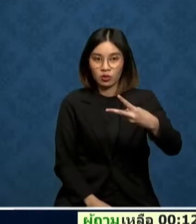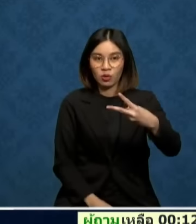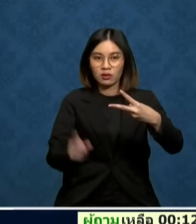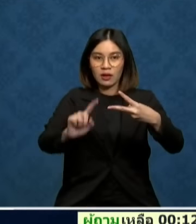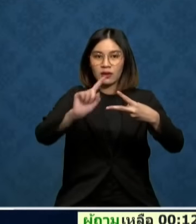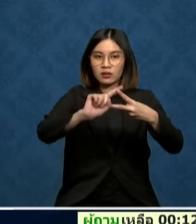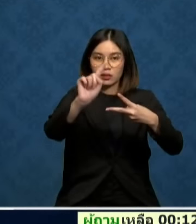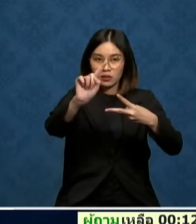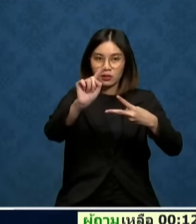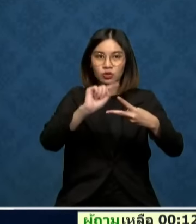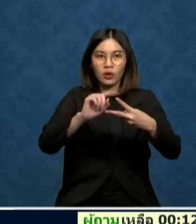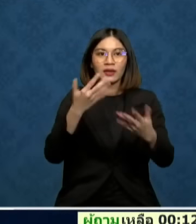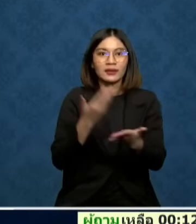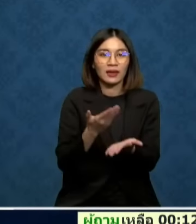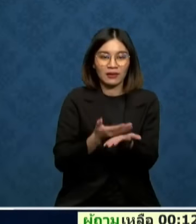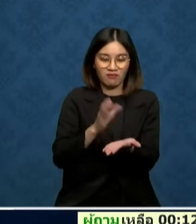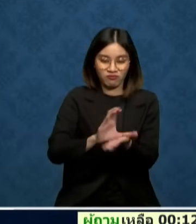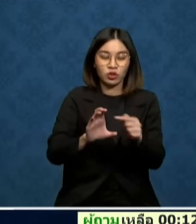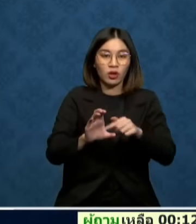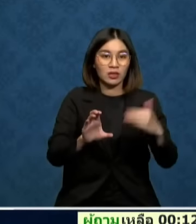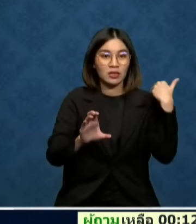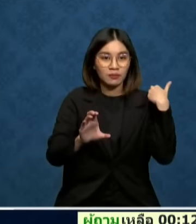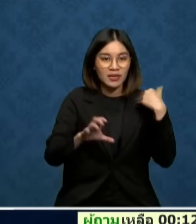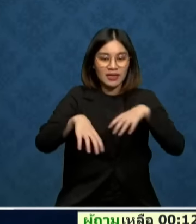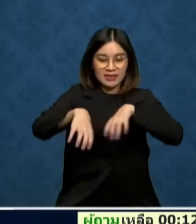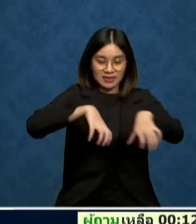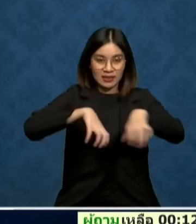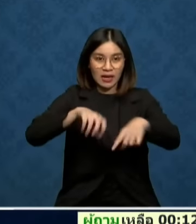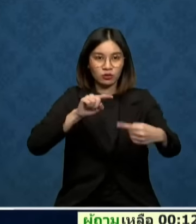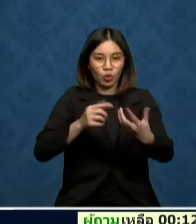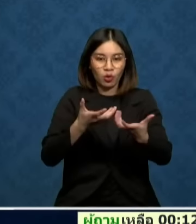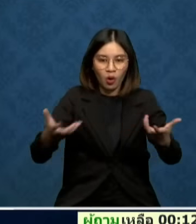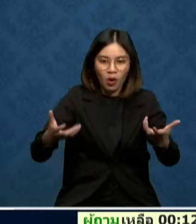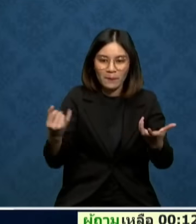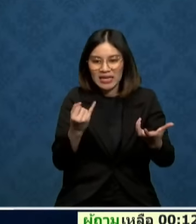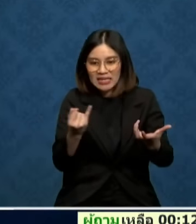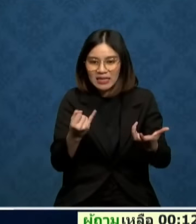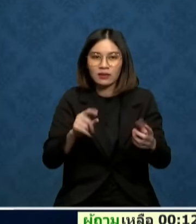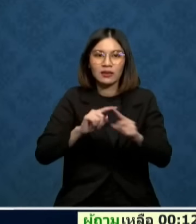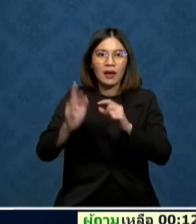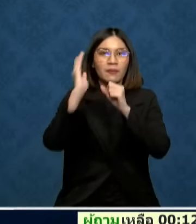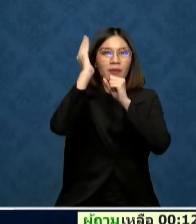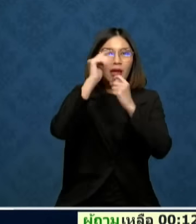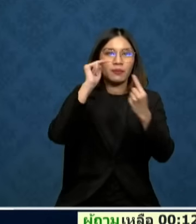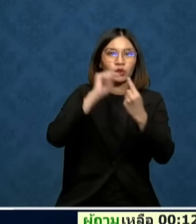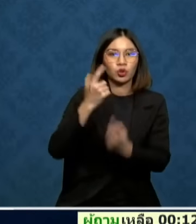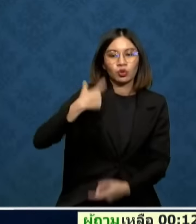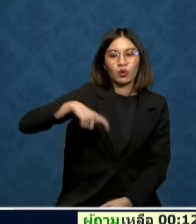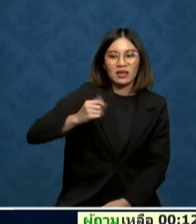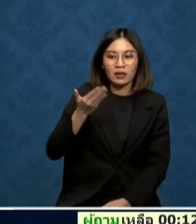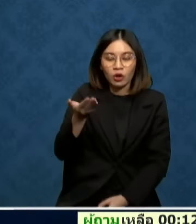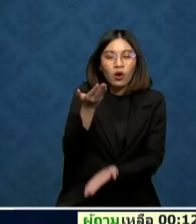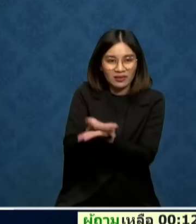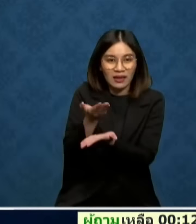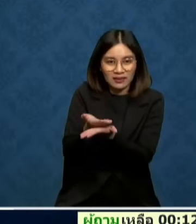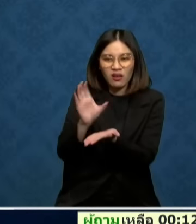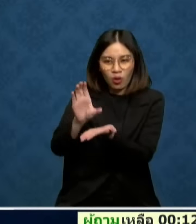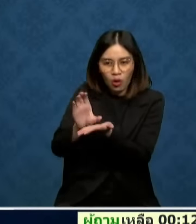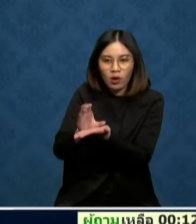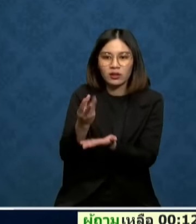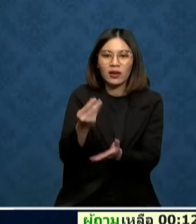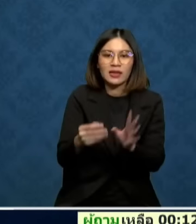กรณีแรกก็คือต้องเอาเงินที่มีอยู่นะคะมาจัดการของเสียนะคะก็คือต้องไปแถลงต่อศาลเพื่อขอใช้เงินนะคะจำนว